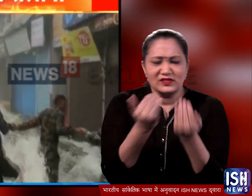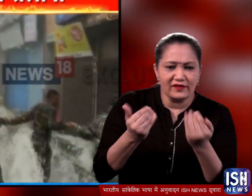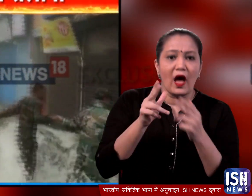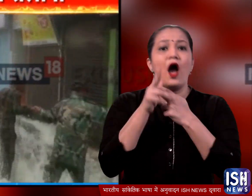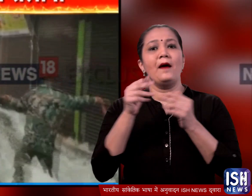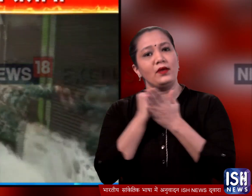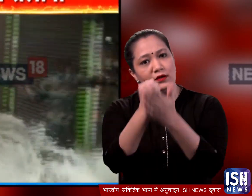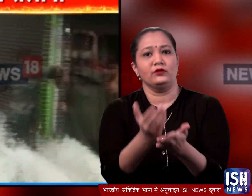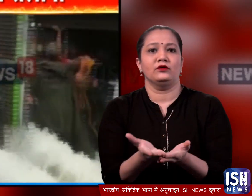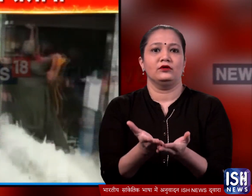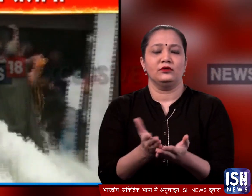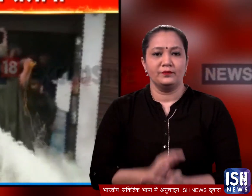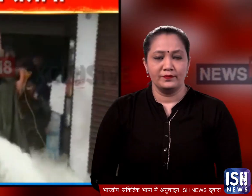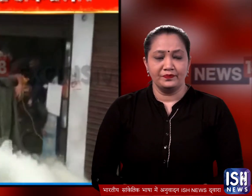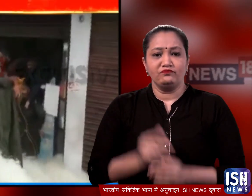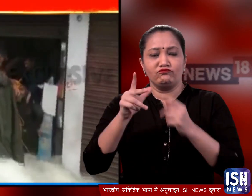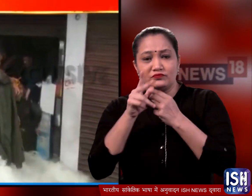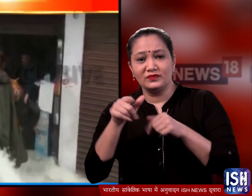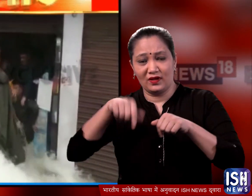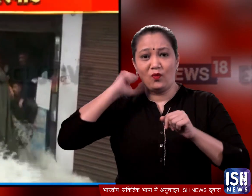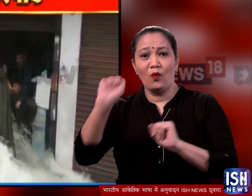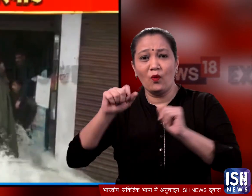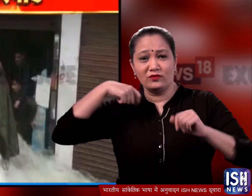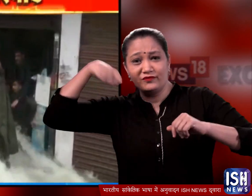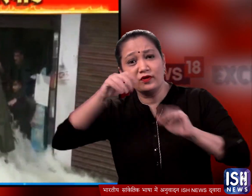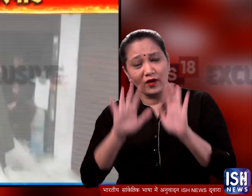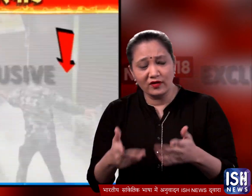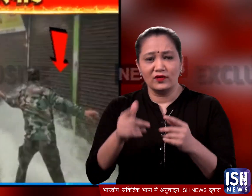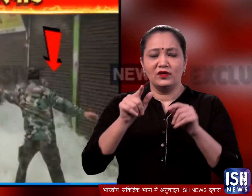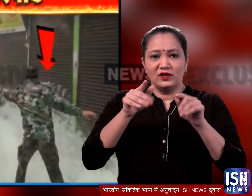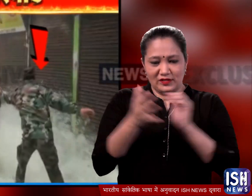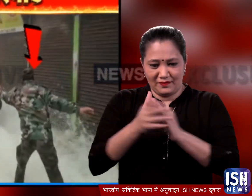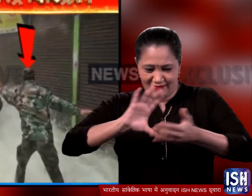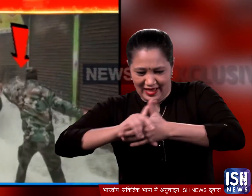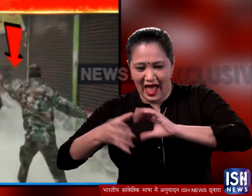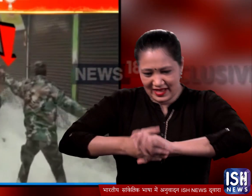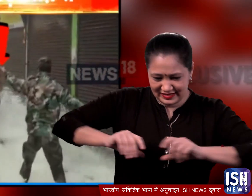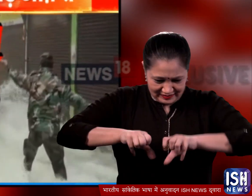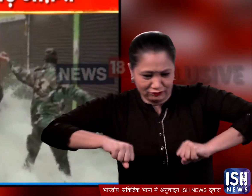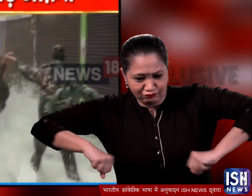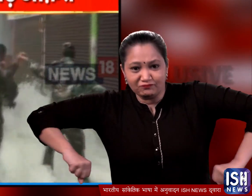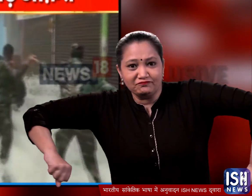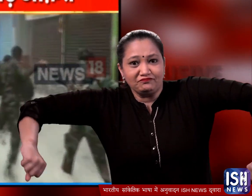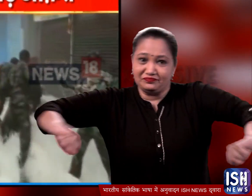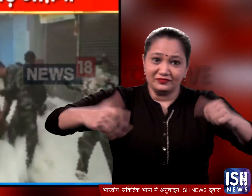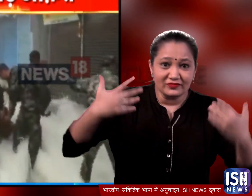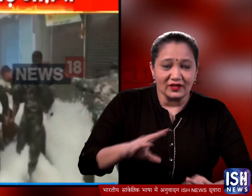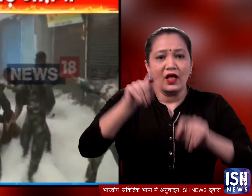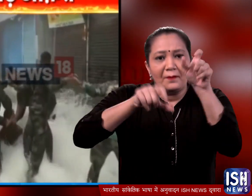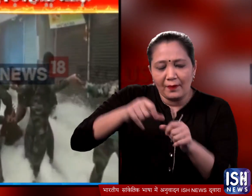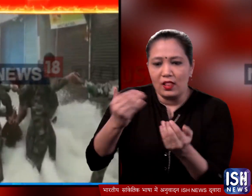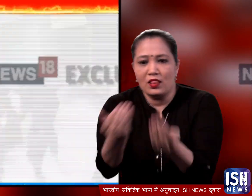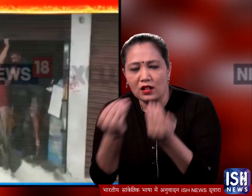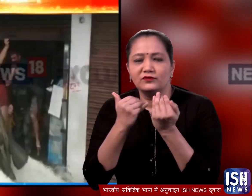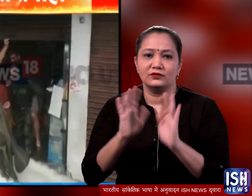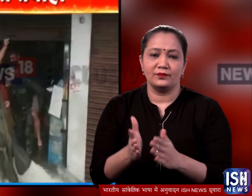सेना के जवान जुट गए। सैनिकों के पराक्रम का एक ऐसा वीडियो दिखा जिसमें जवान मानव श्रृंखला बनाकर खड़े दिखे, जिसके बाद फंसे हुए लोगों को